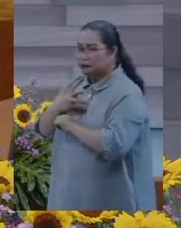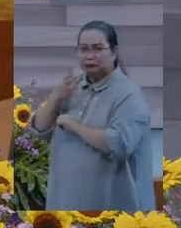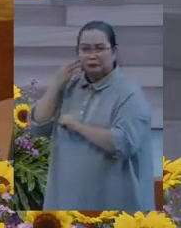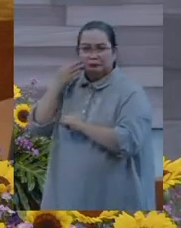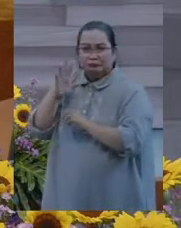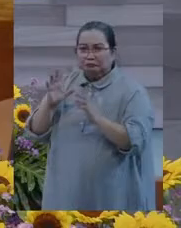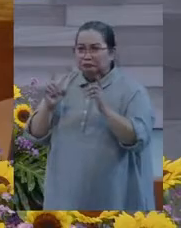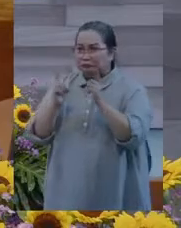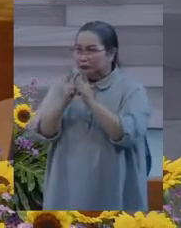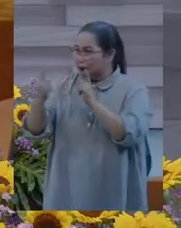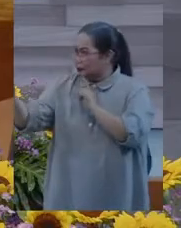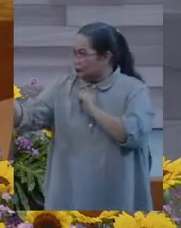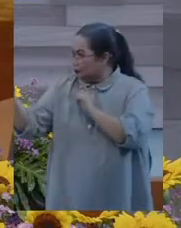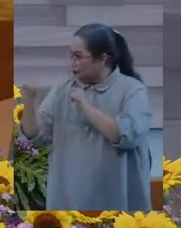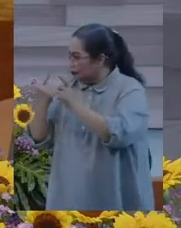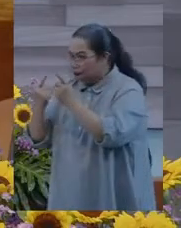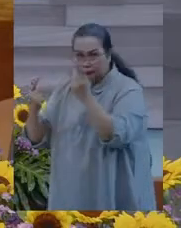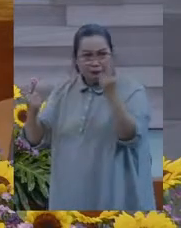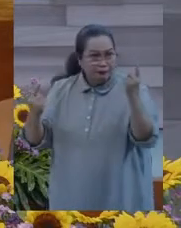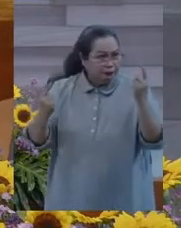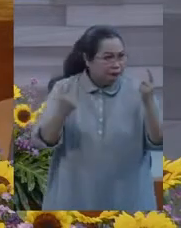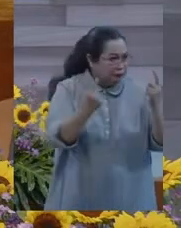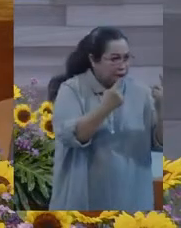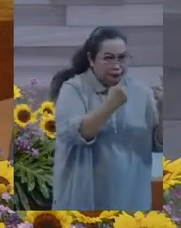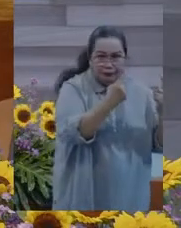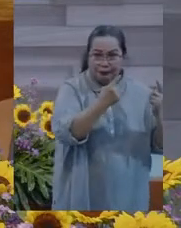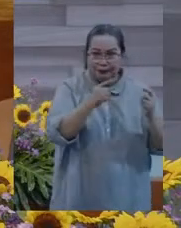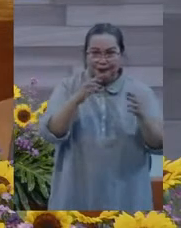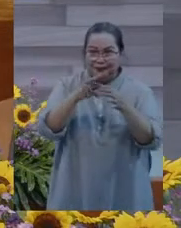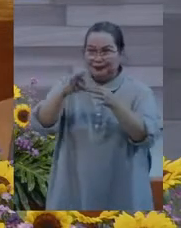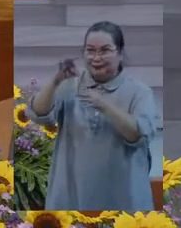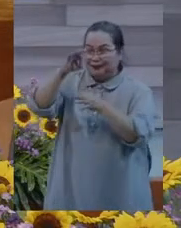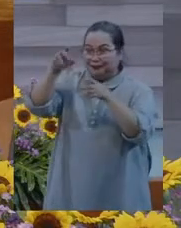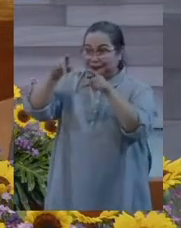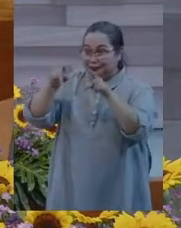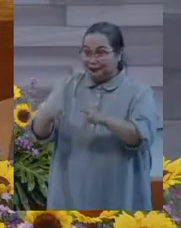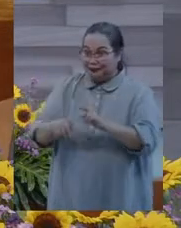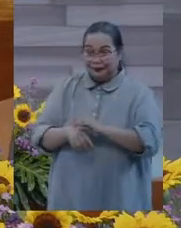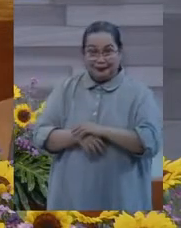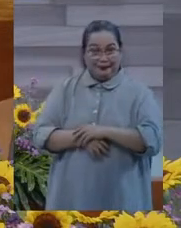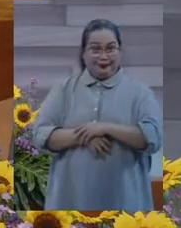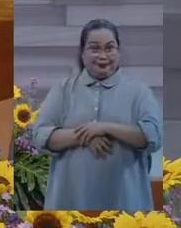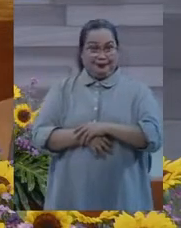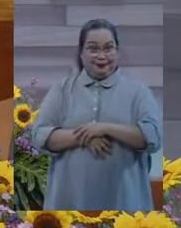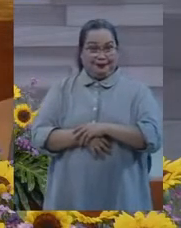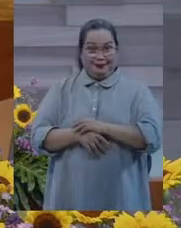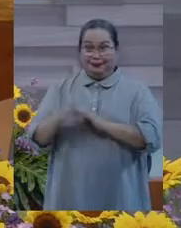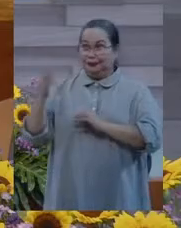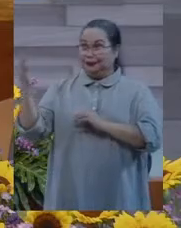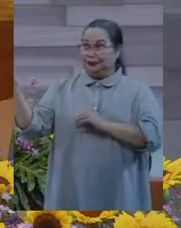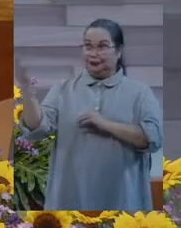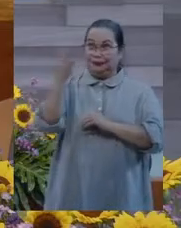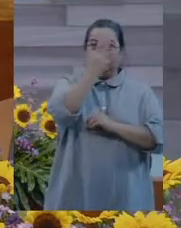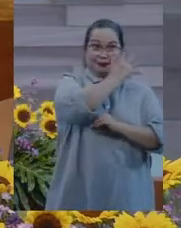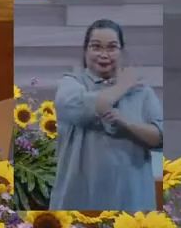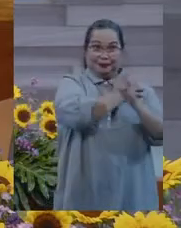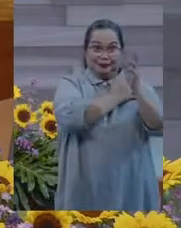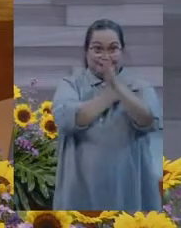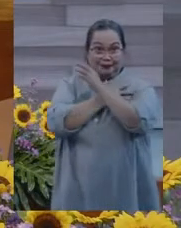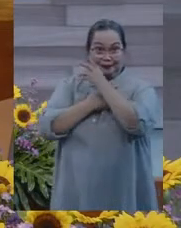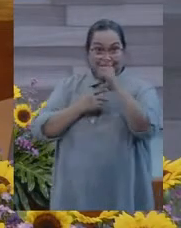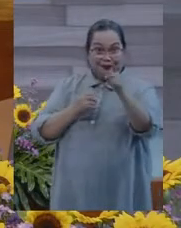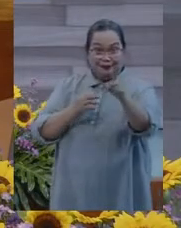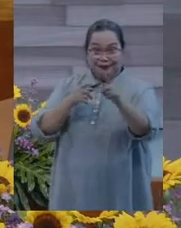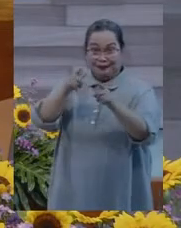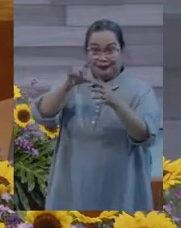araw-araw ang mga spiritual beings. Kasi, kung meron po kayong nasasalubong